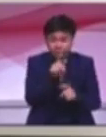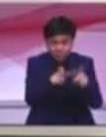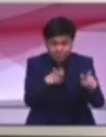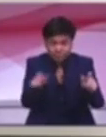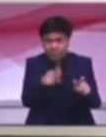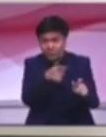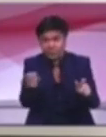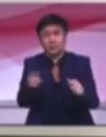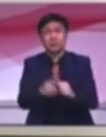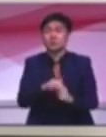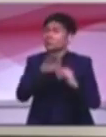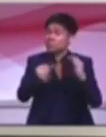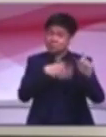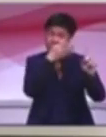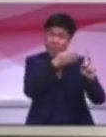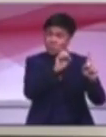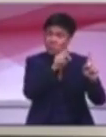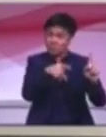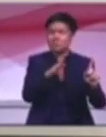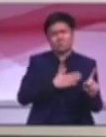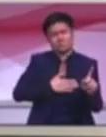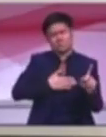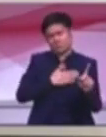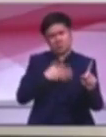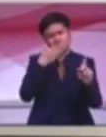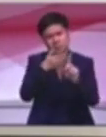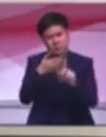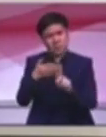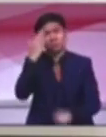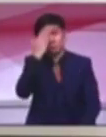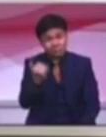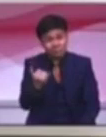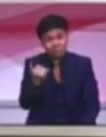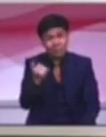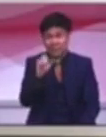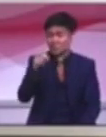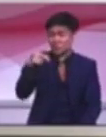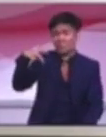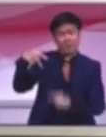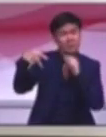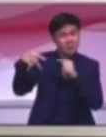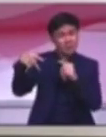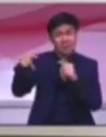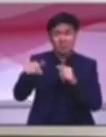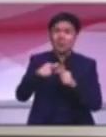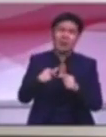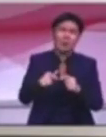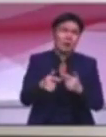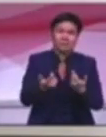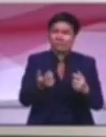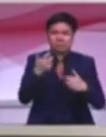kepada setiap shopee yang dikeluarkan karena sopir yang dikeluarkan bukan untuk menyusahkan rakyat